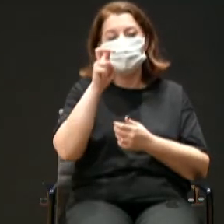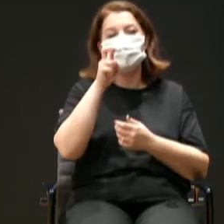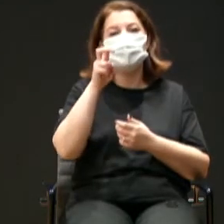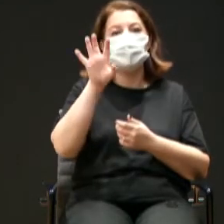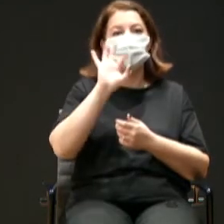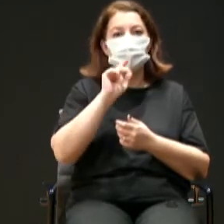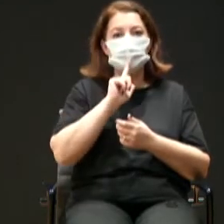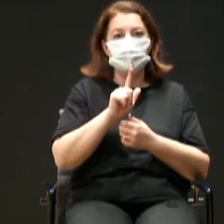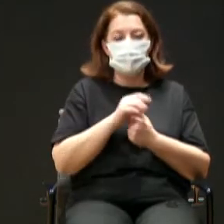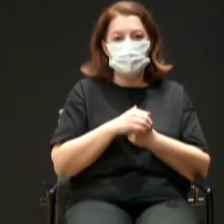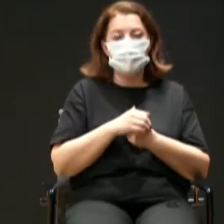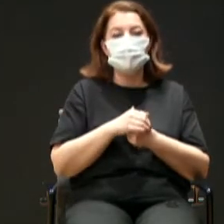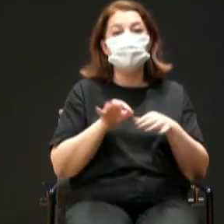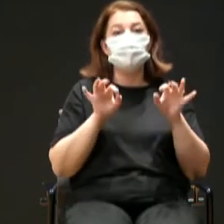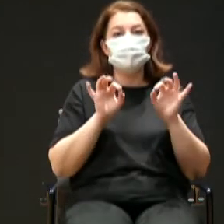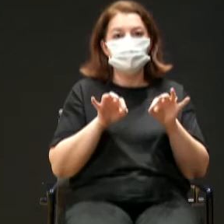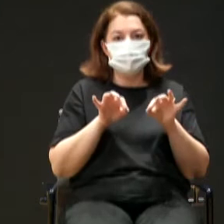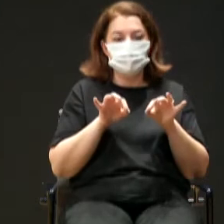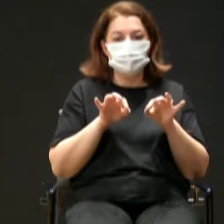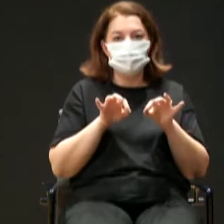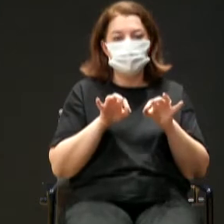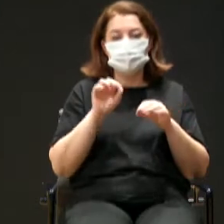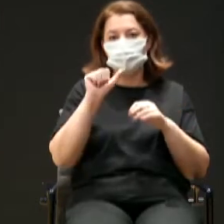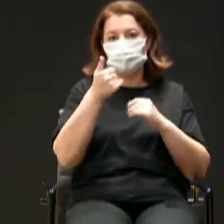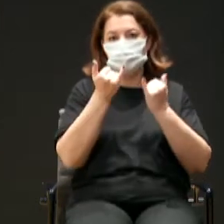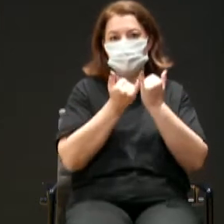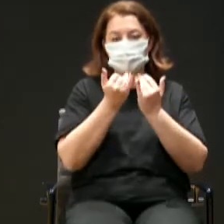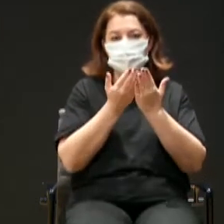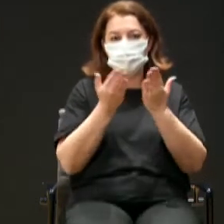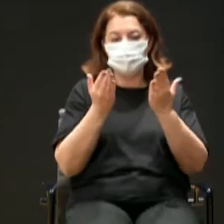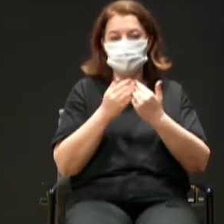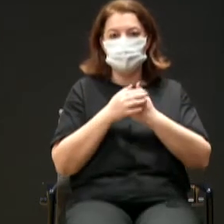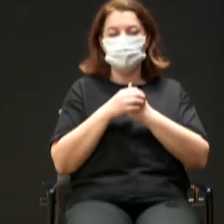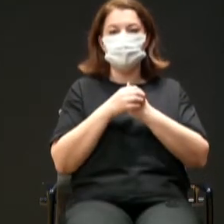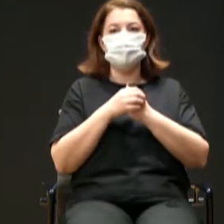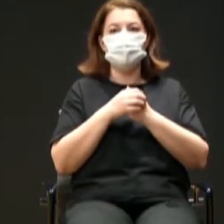lira. Şimdi kıymetli kardeşlerim,